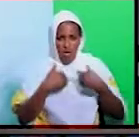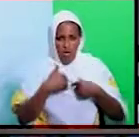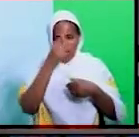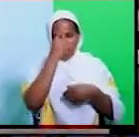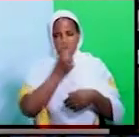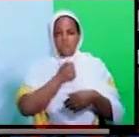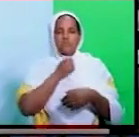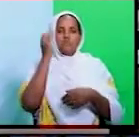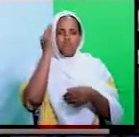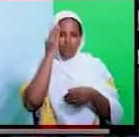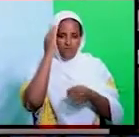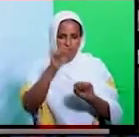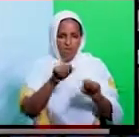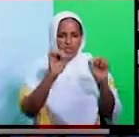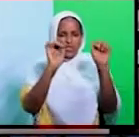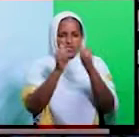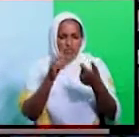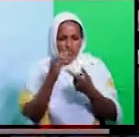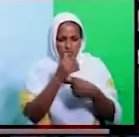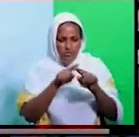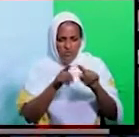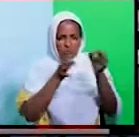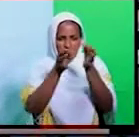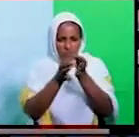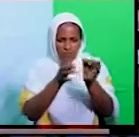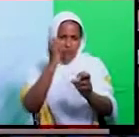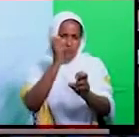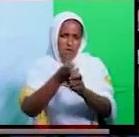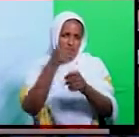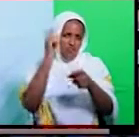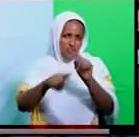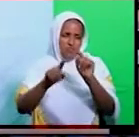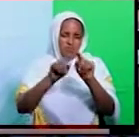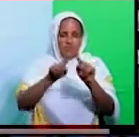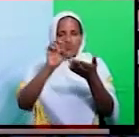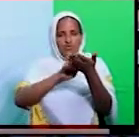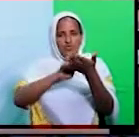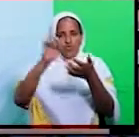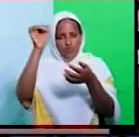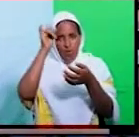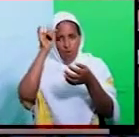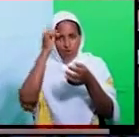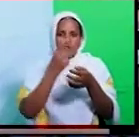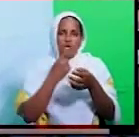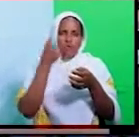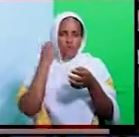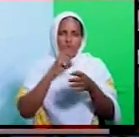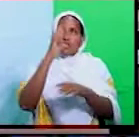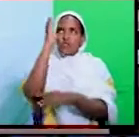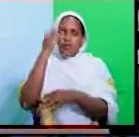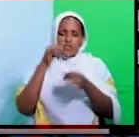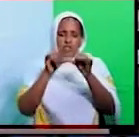ያለችበትን ሊያመለክት ይችላል ሆኖም ጣት ጨረቃ አይደለም ጨረቃን ለማየት ከጣት ባለፈ አረቆና አስተውሎ መመልከት አስፈላጊ